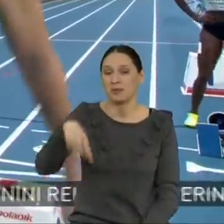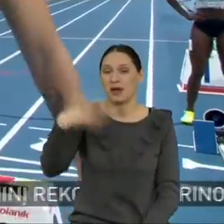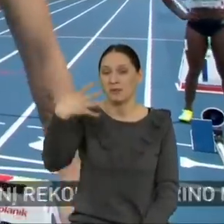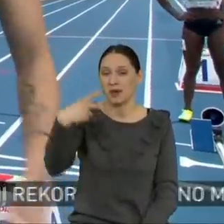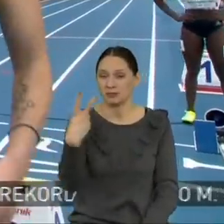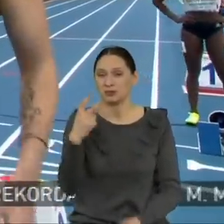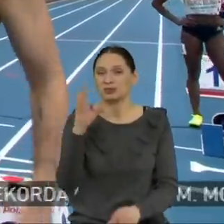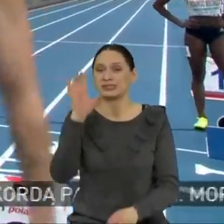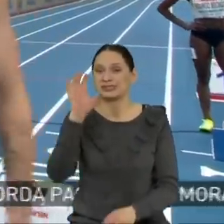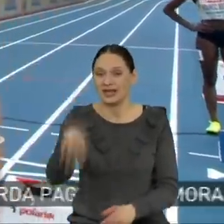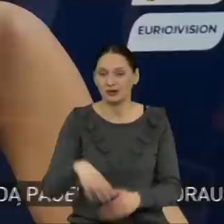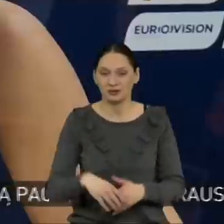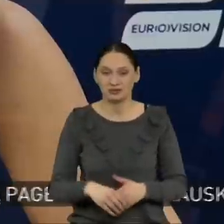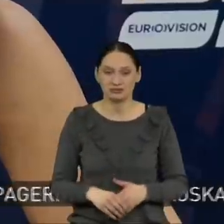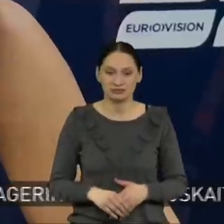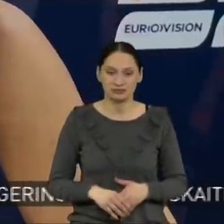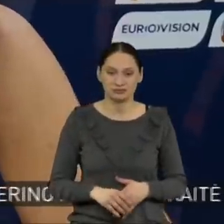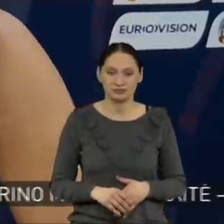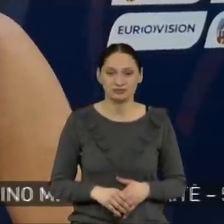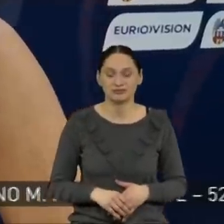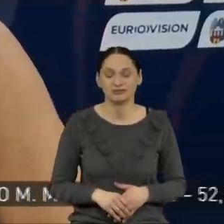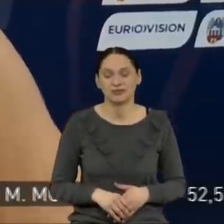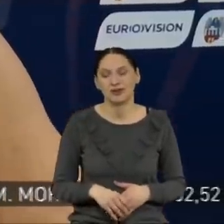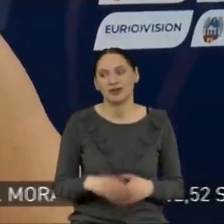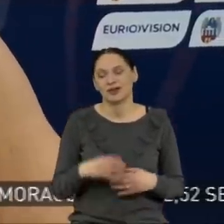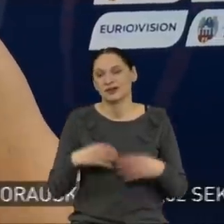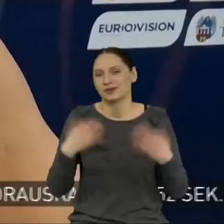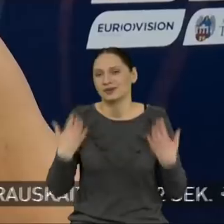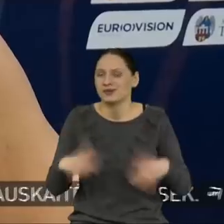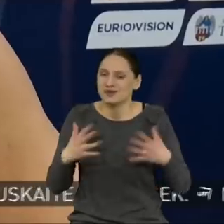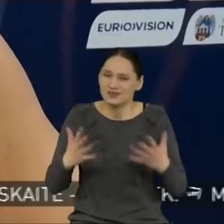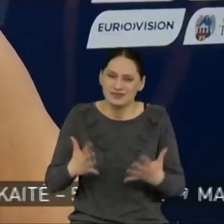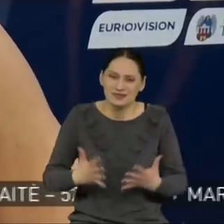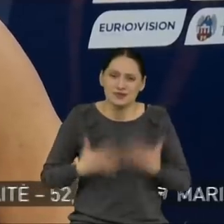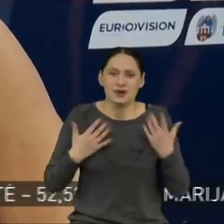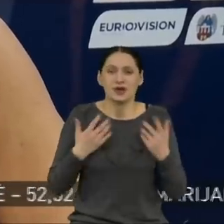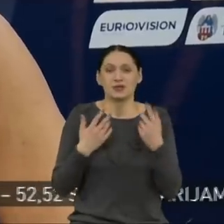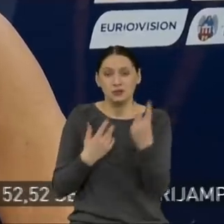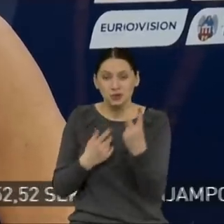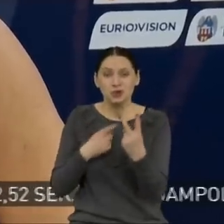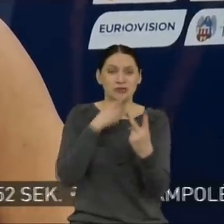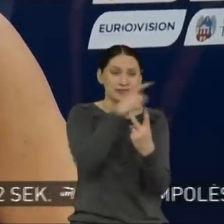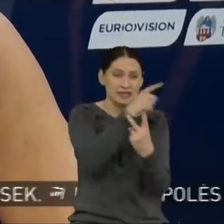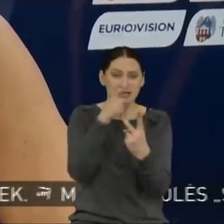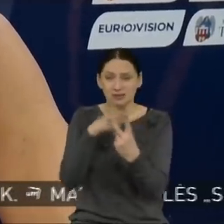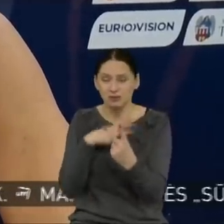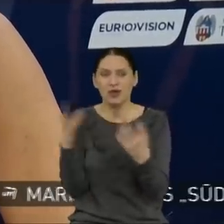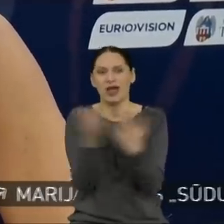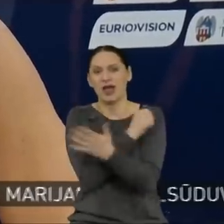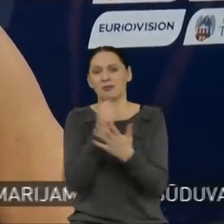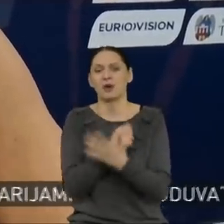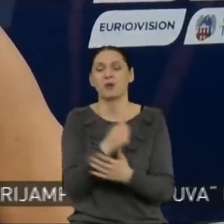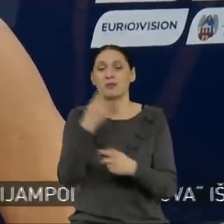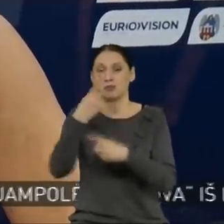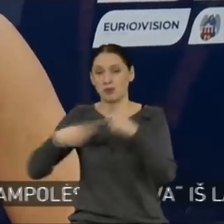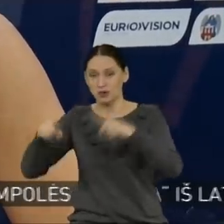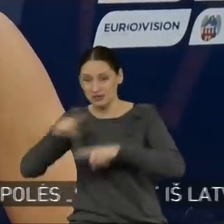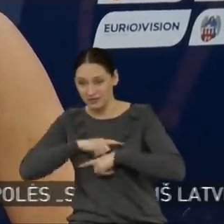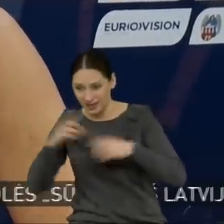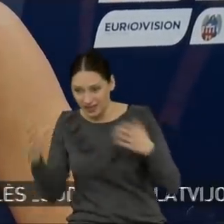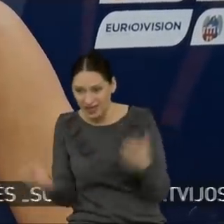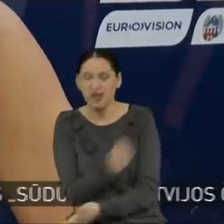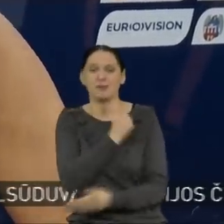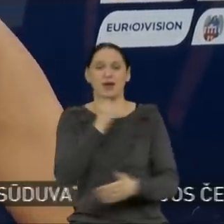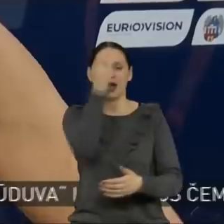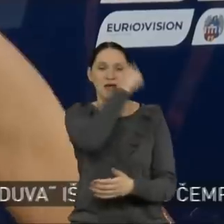52,52 sekundės. Esu tikrai be proto laiminga. Abu tikslai įvykdyti ir pusfinalis ir asmeninis rekordas. Aš žinau,